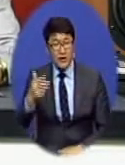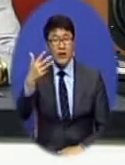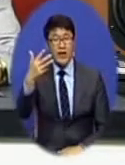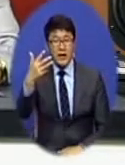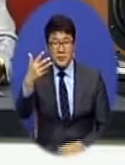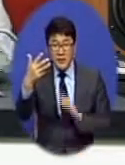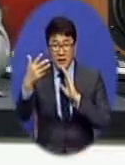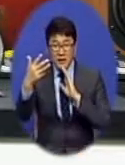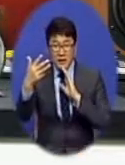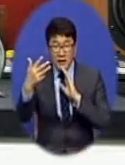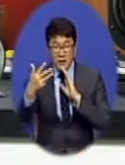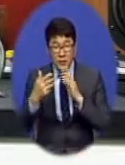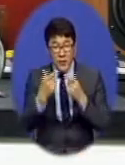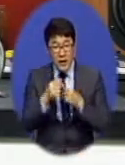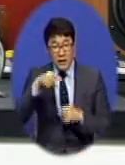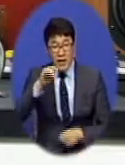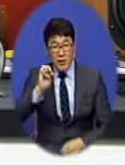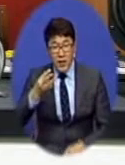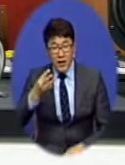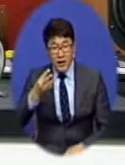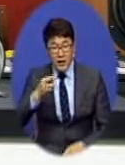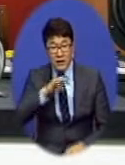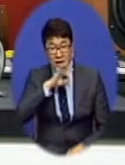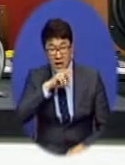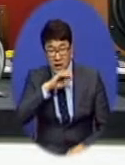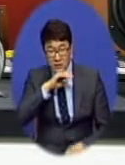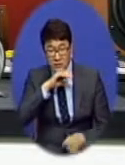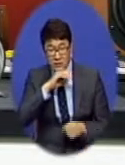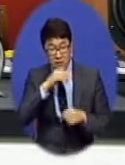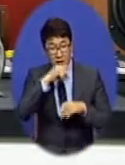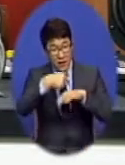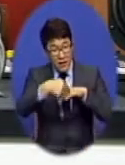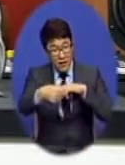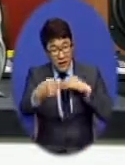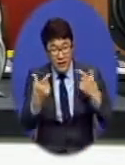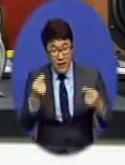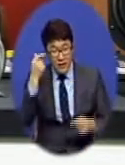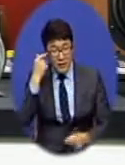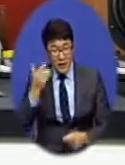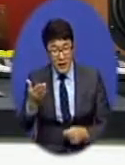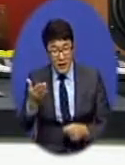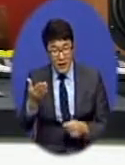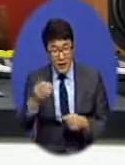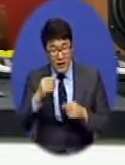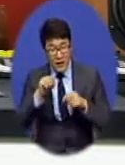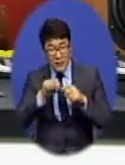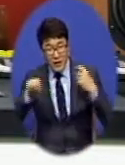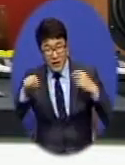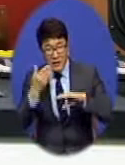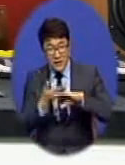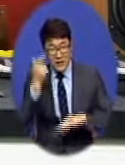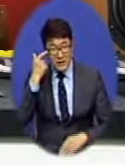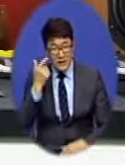8개죠. 네. 그러니까 세발 낙지는 4촌일까요? 8촌일까요? 4촌이다. 4촌. 그러니까 이게 힌트가 될지 모르겠습니다.